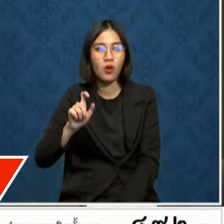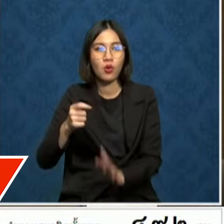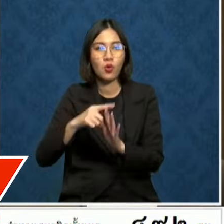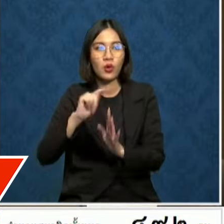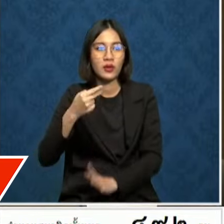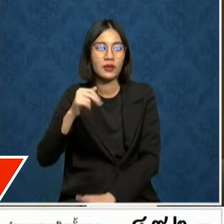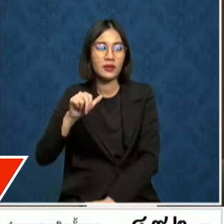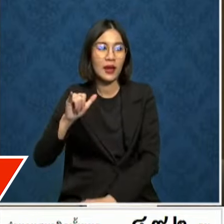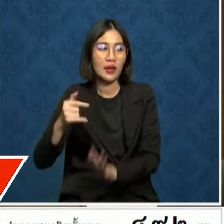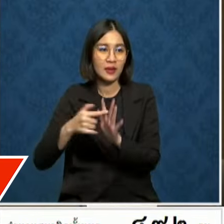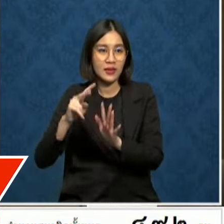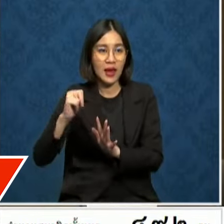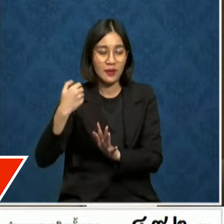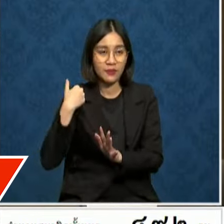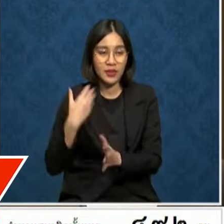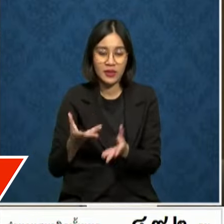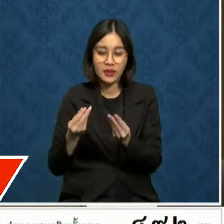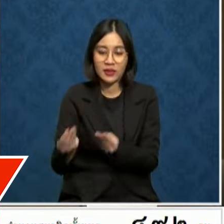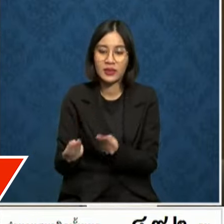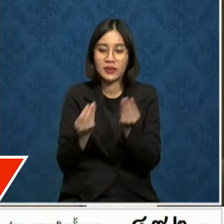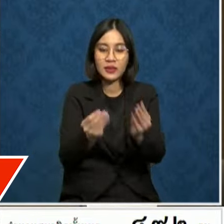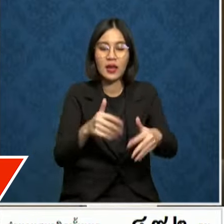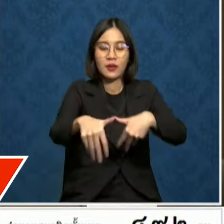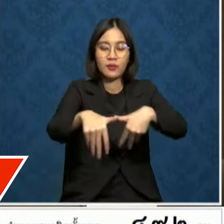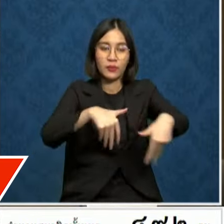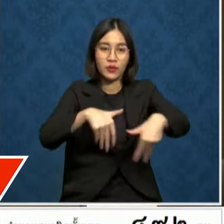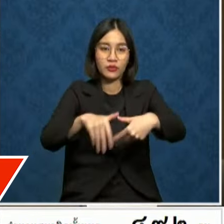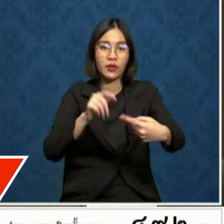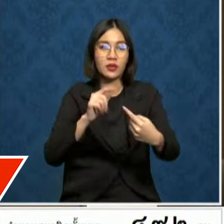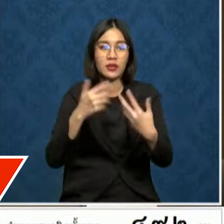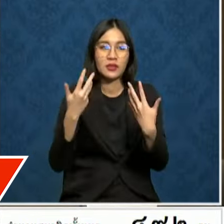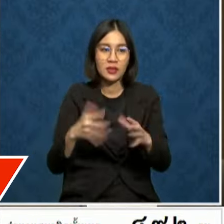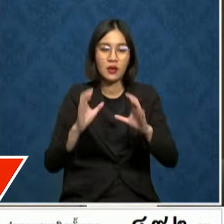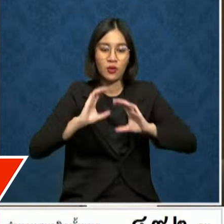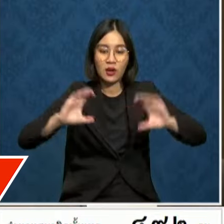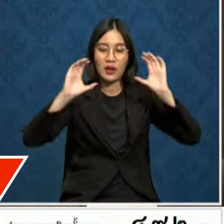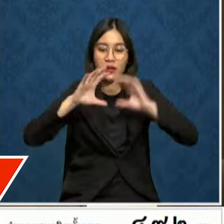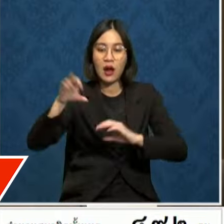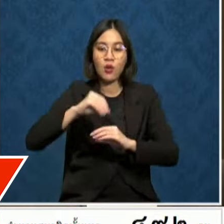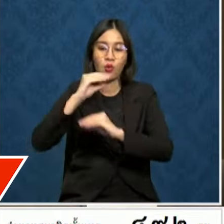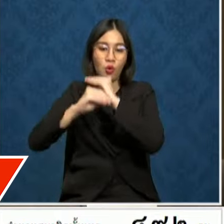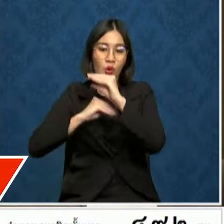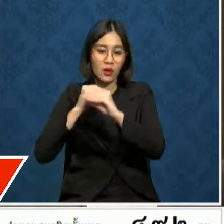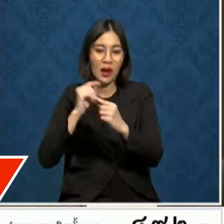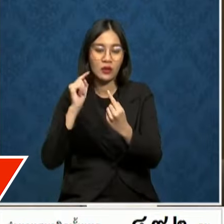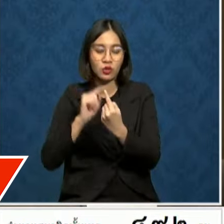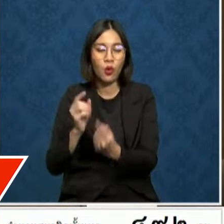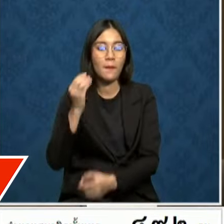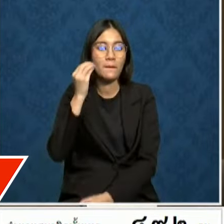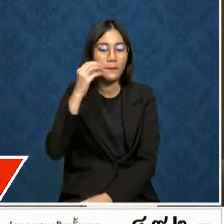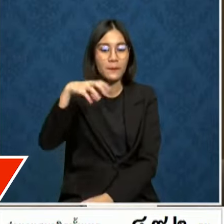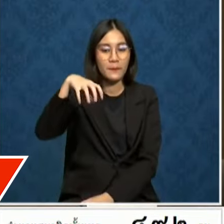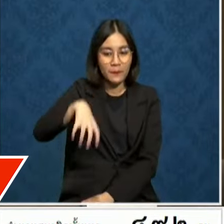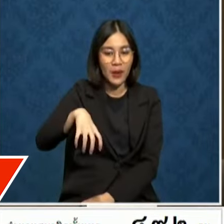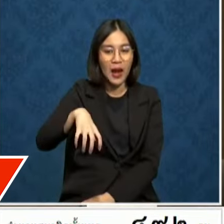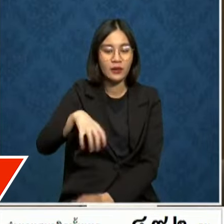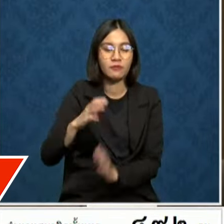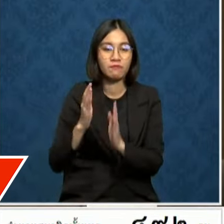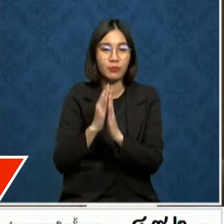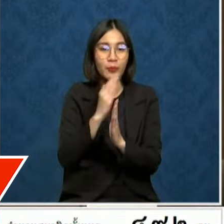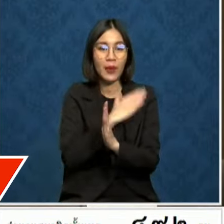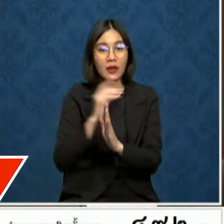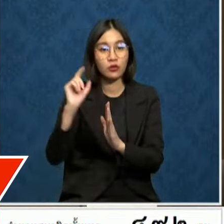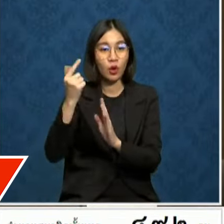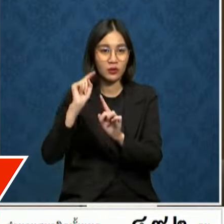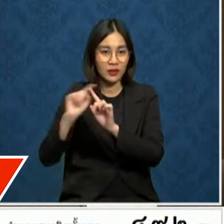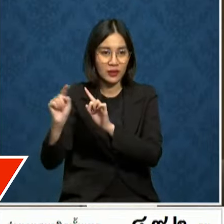ฉบับใหม่ยกที่ดินเพิ่มเติมให้กับชาวบ้านบางส่วนระหว่างนั้นรัฐได้นำโครงการหมู่บ้านปิดทองหลังพระขึ้นไปด้านบนค่ะและ